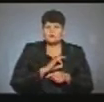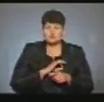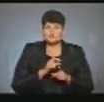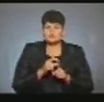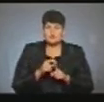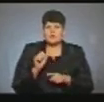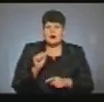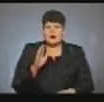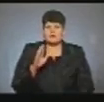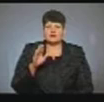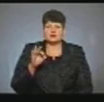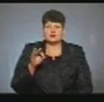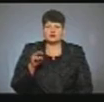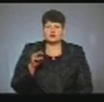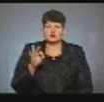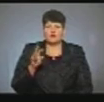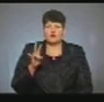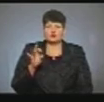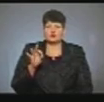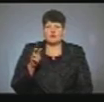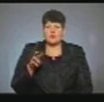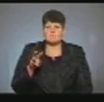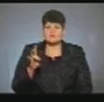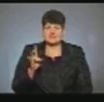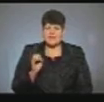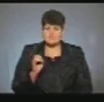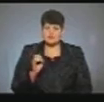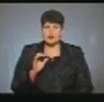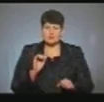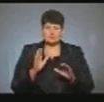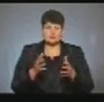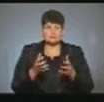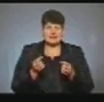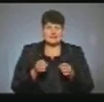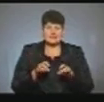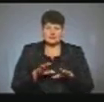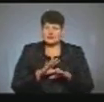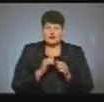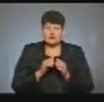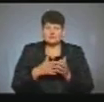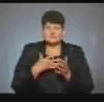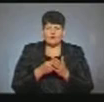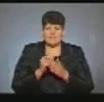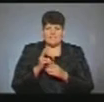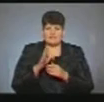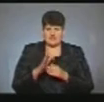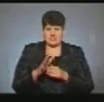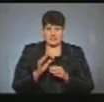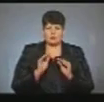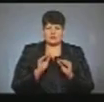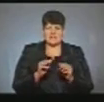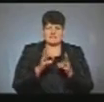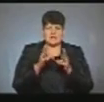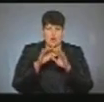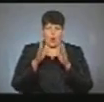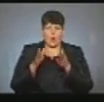тут вислів автономне опалення? Тому що може бути прийнято рішення, що не кожен в своїй квартирі буде монтувати котел,